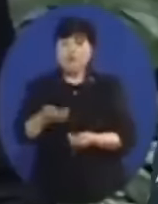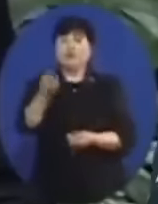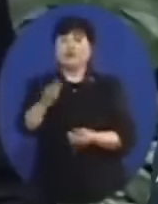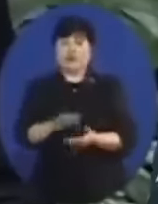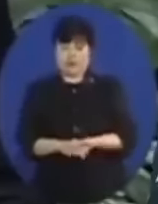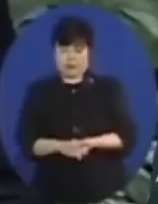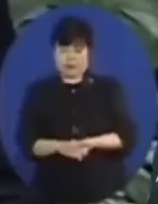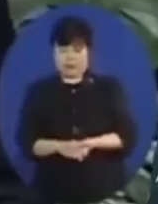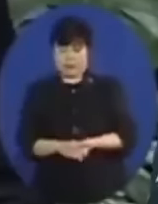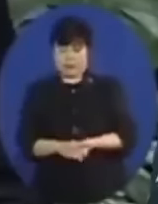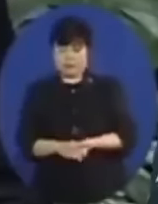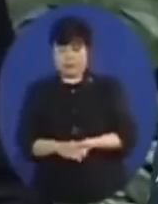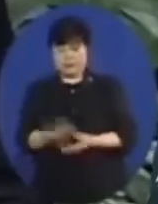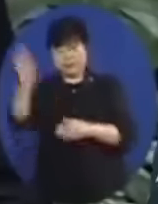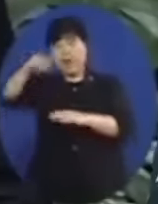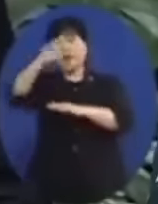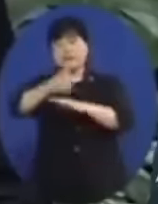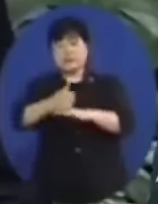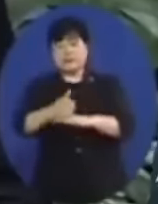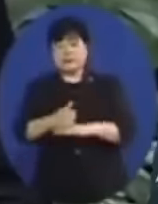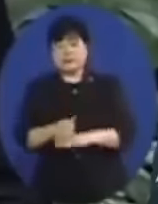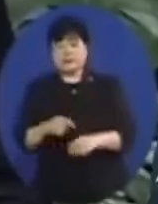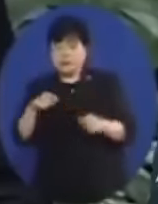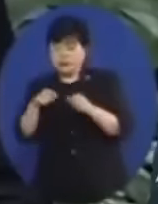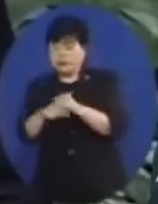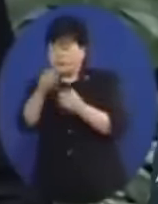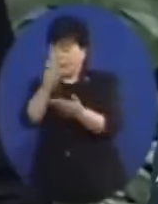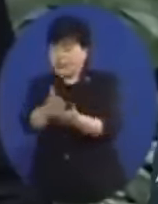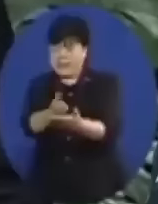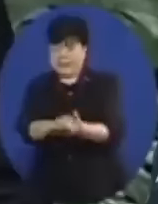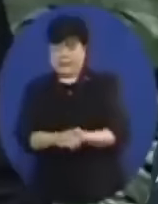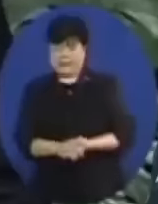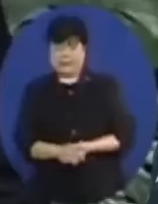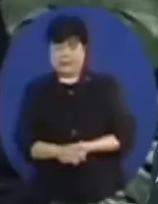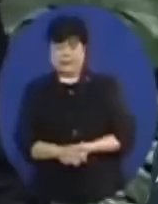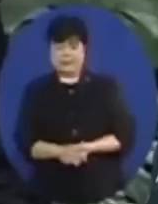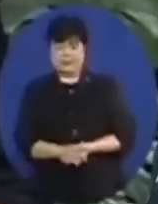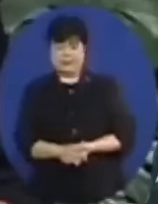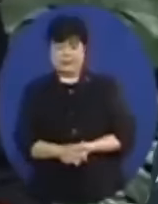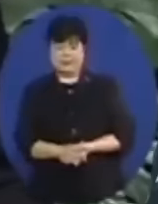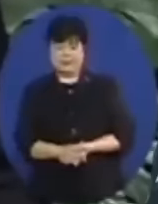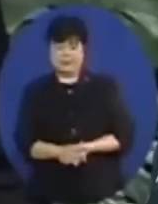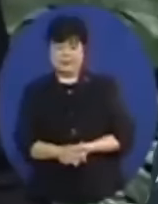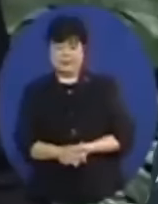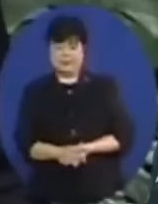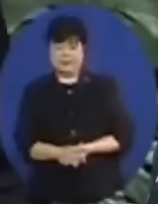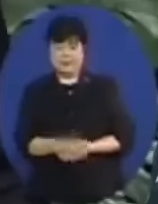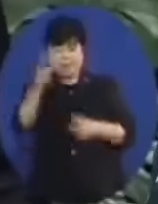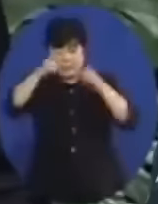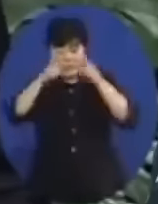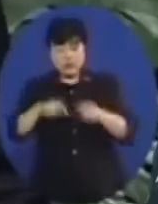있습니다. 그러니까 다윗에게 아비새가 말하기로